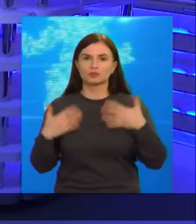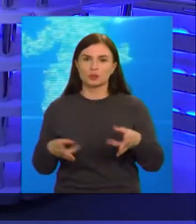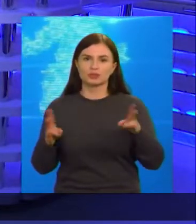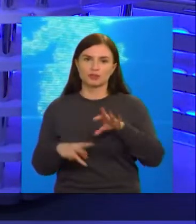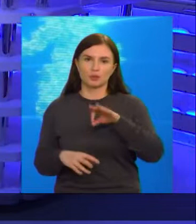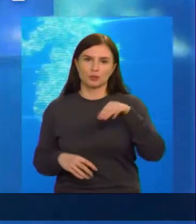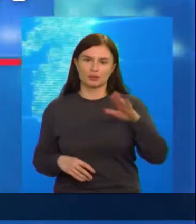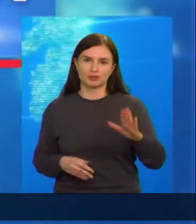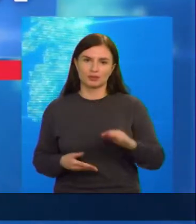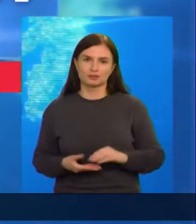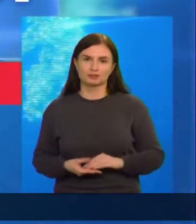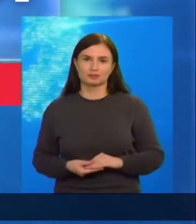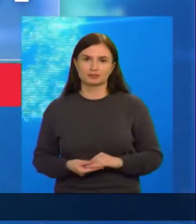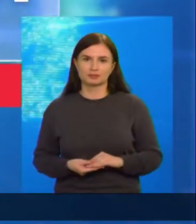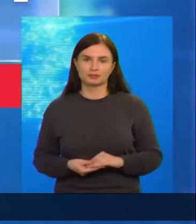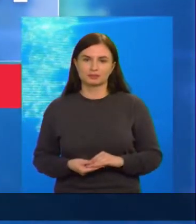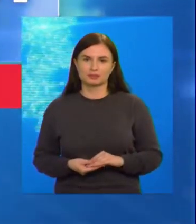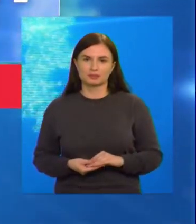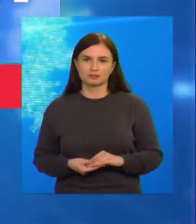ОТВ.